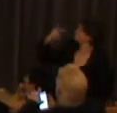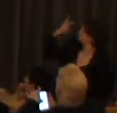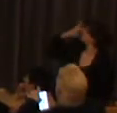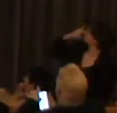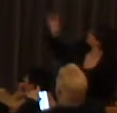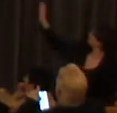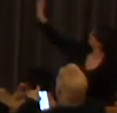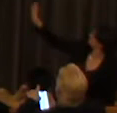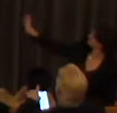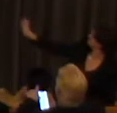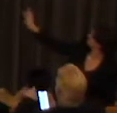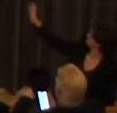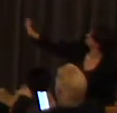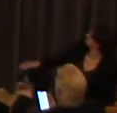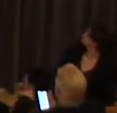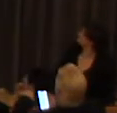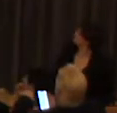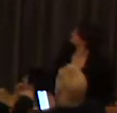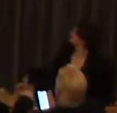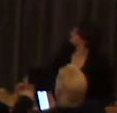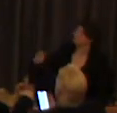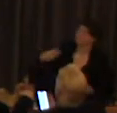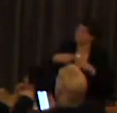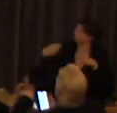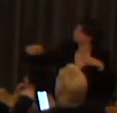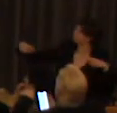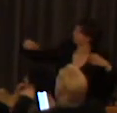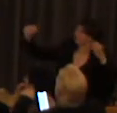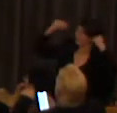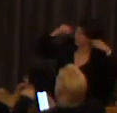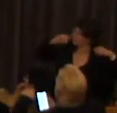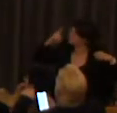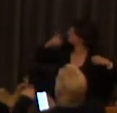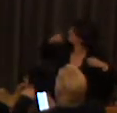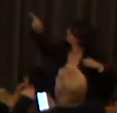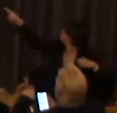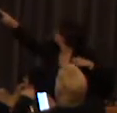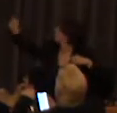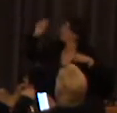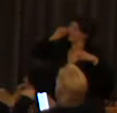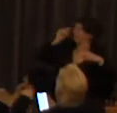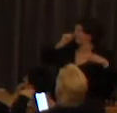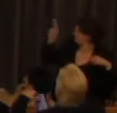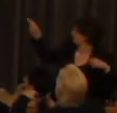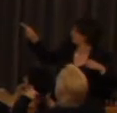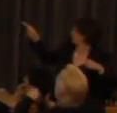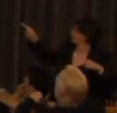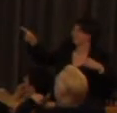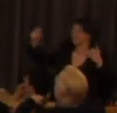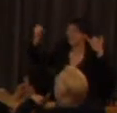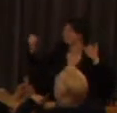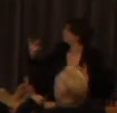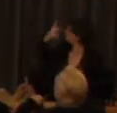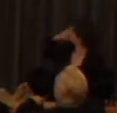Doncs jo ara miro aquesta imatge, veig els alumnes, em veig a mi, i jo